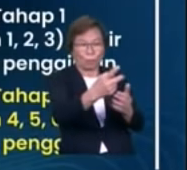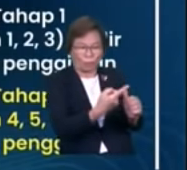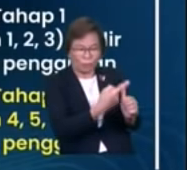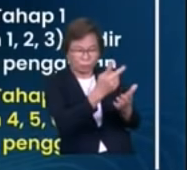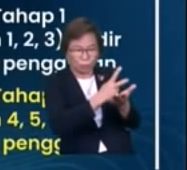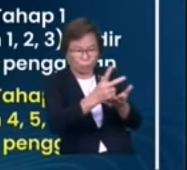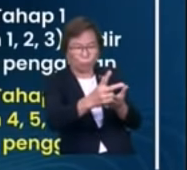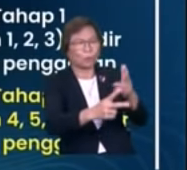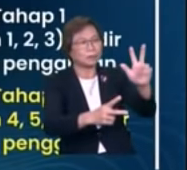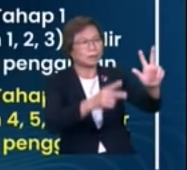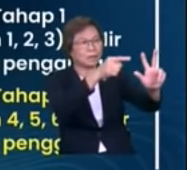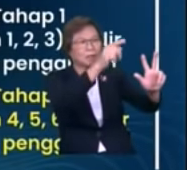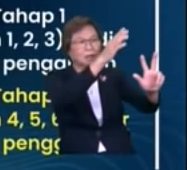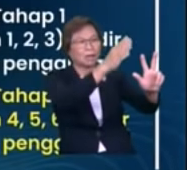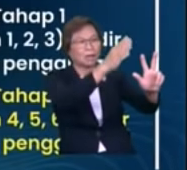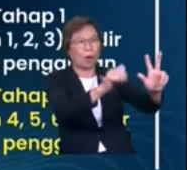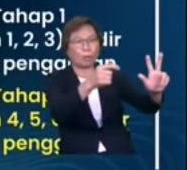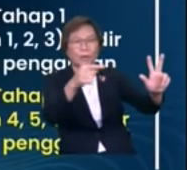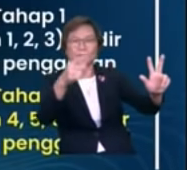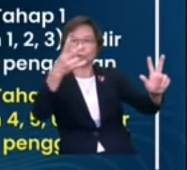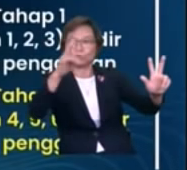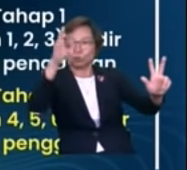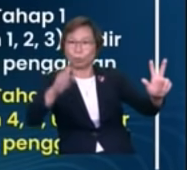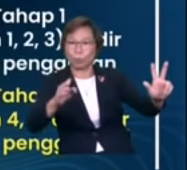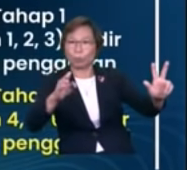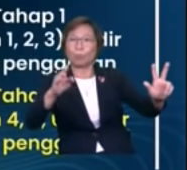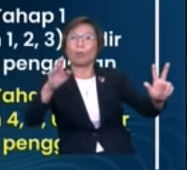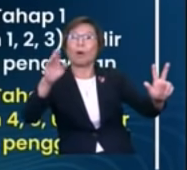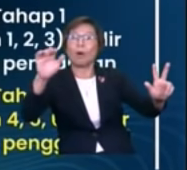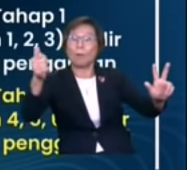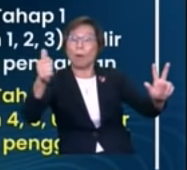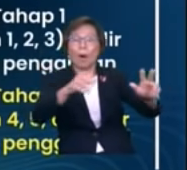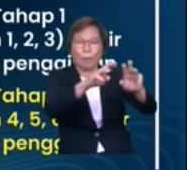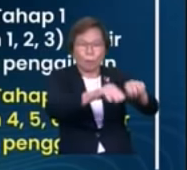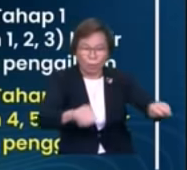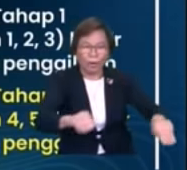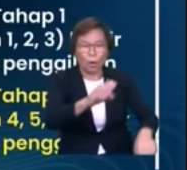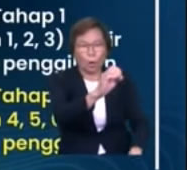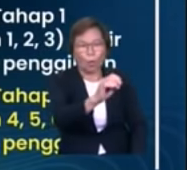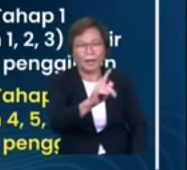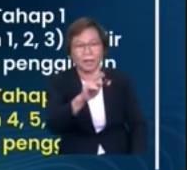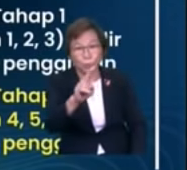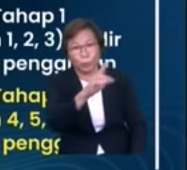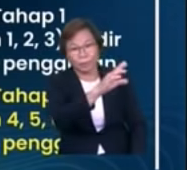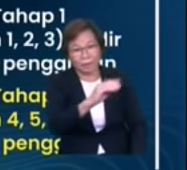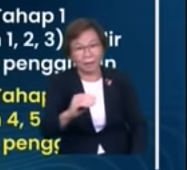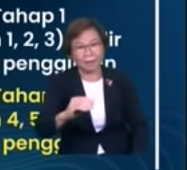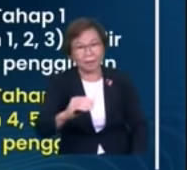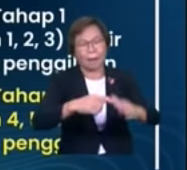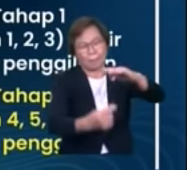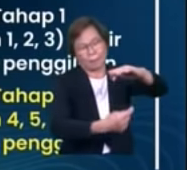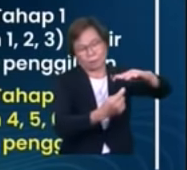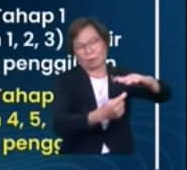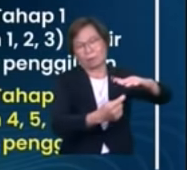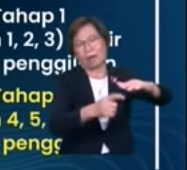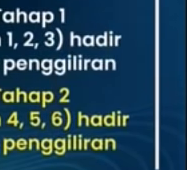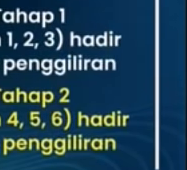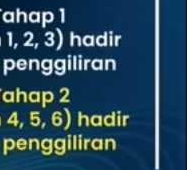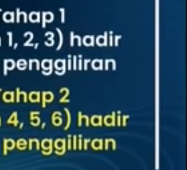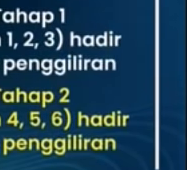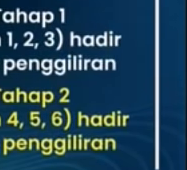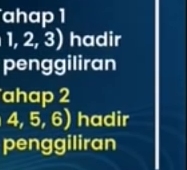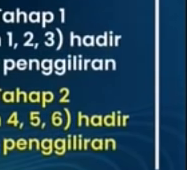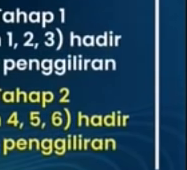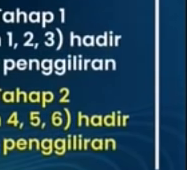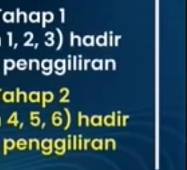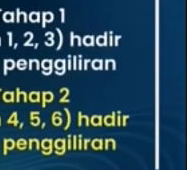minggu pertama ada pada 3oktober yang ke-17 mode berkeperluan khas dan juga murid kola prasekolah murid lain V